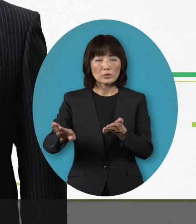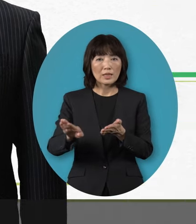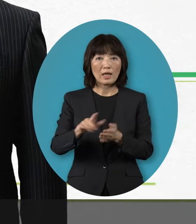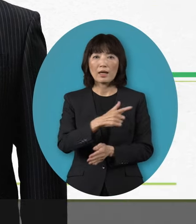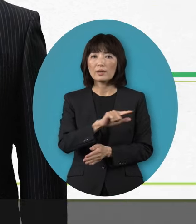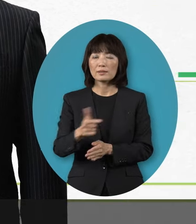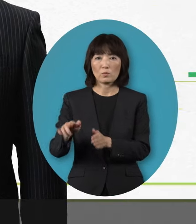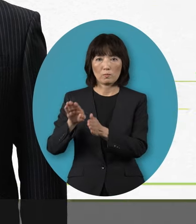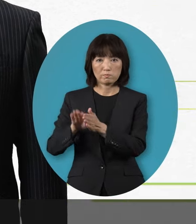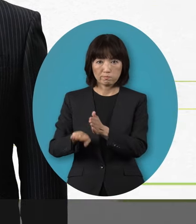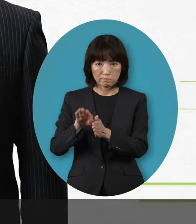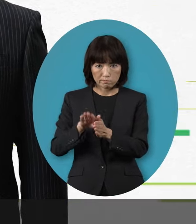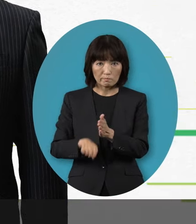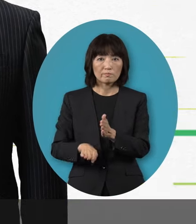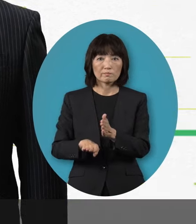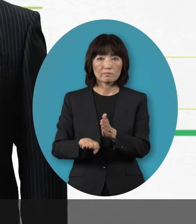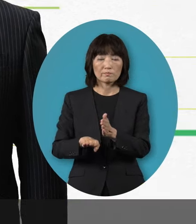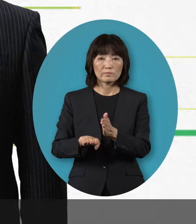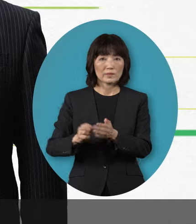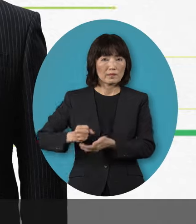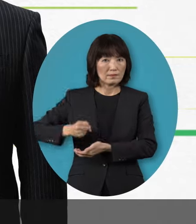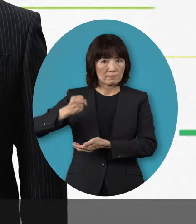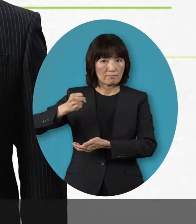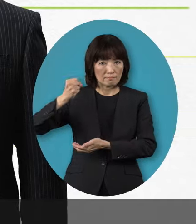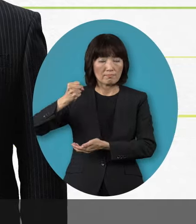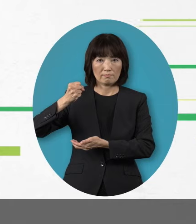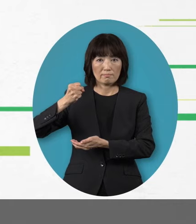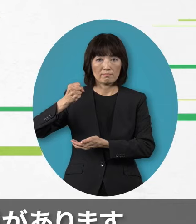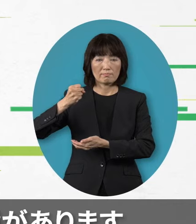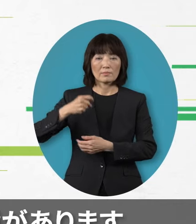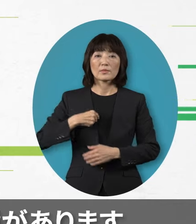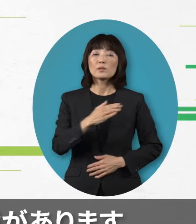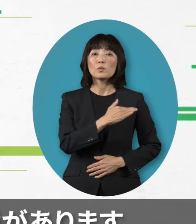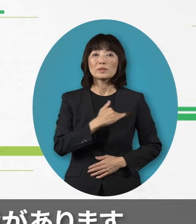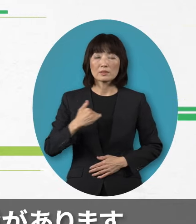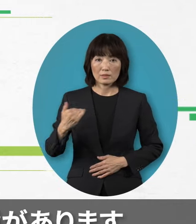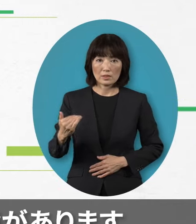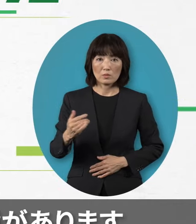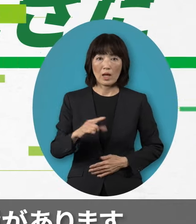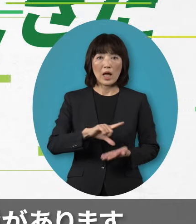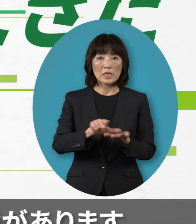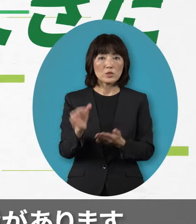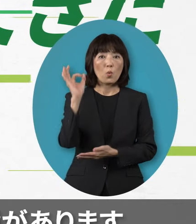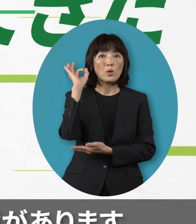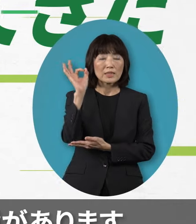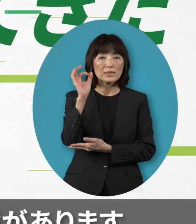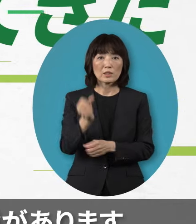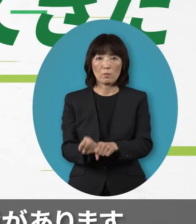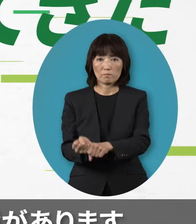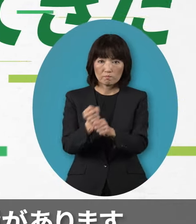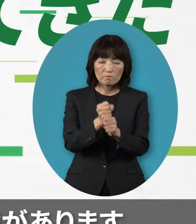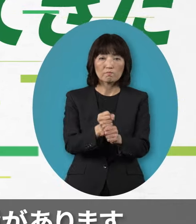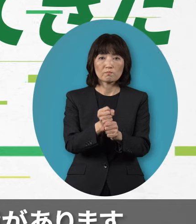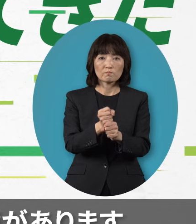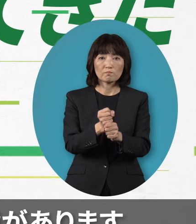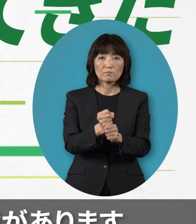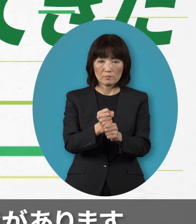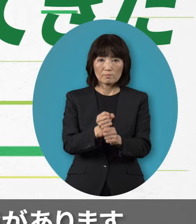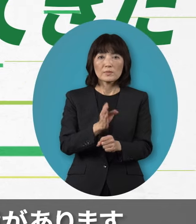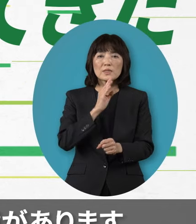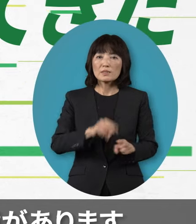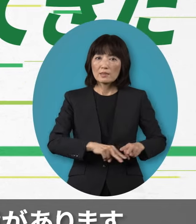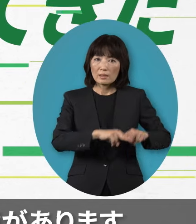非効率を見直し、財源を生み出します。私たちには地方財政を立て直してきた確